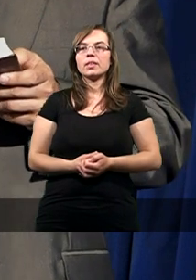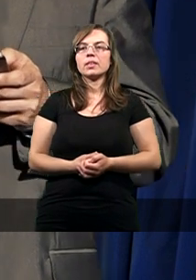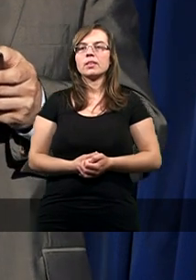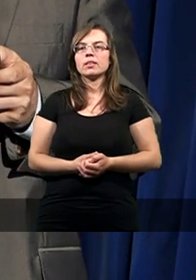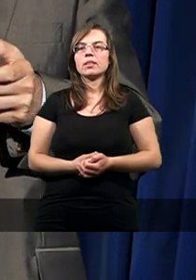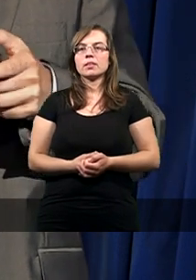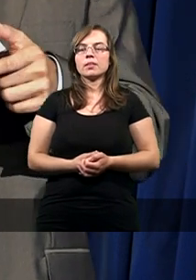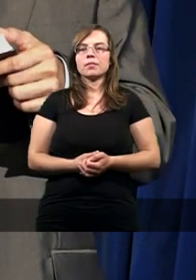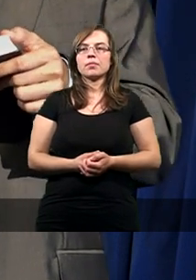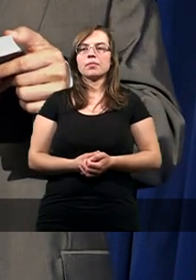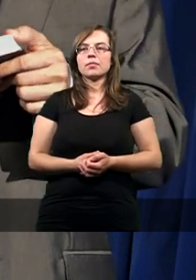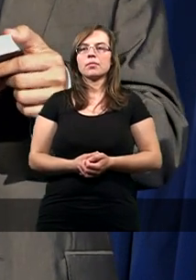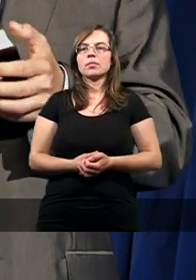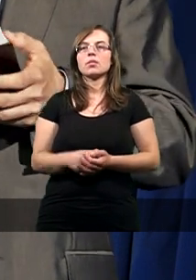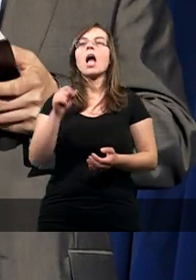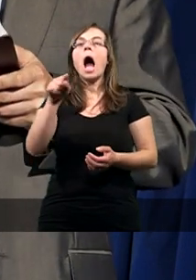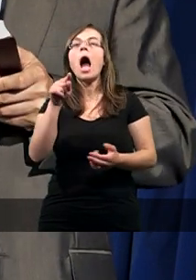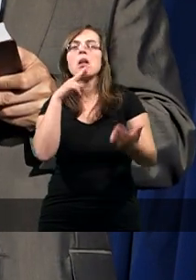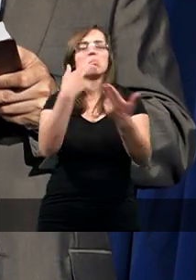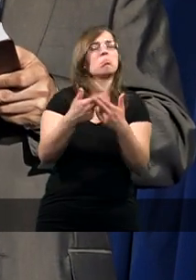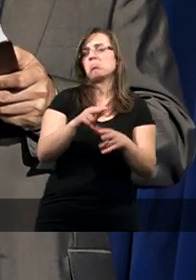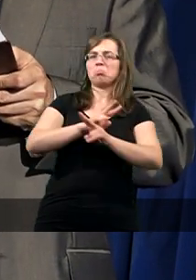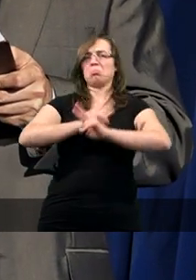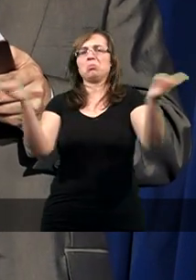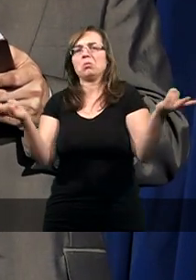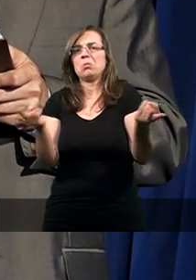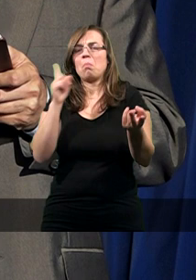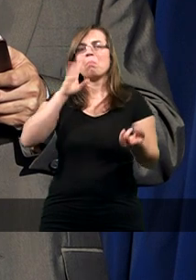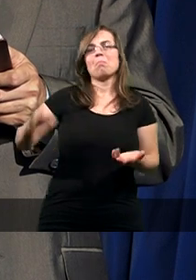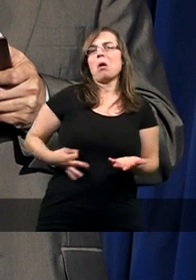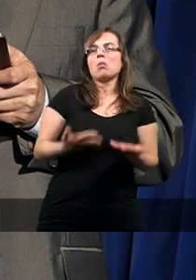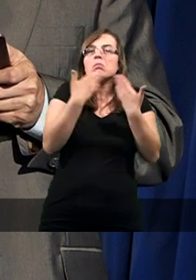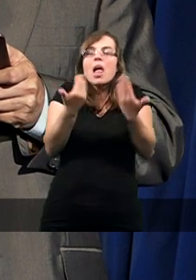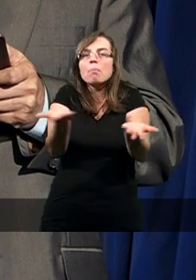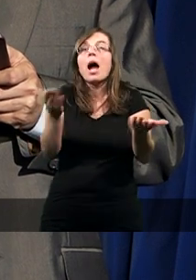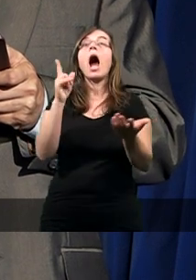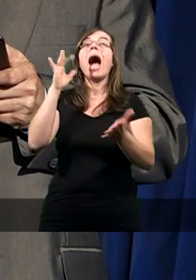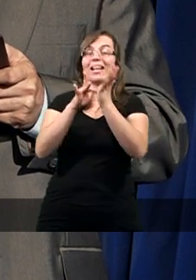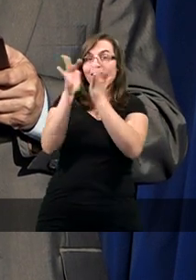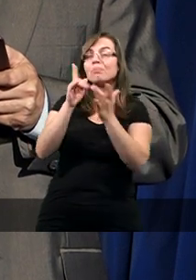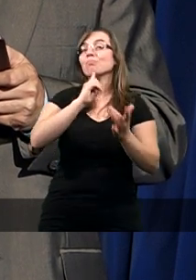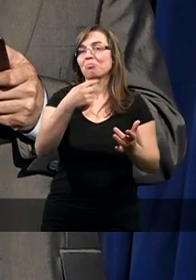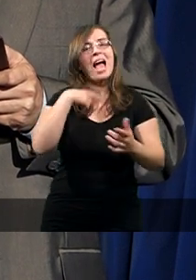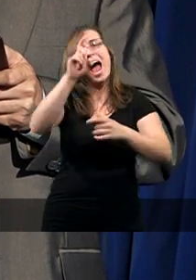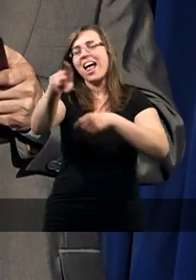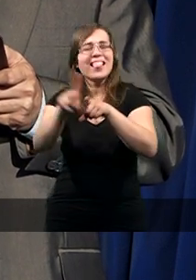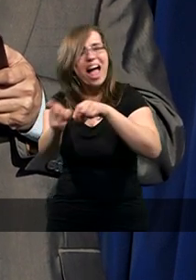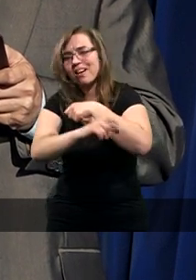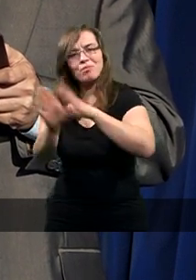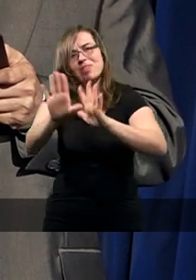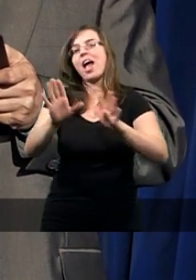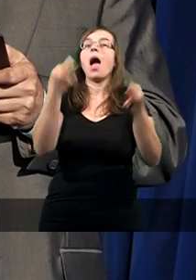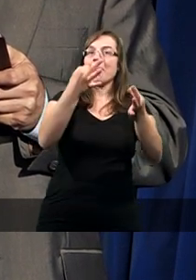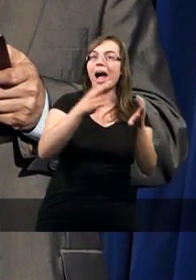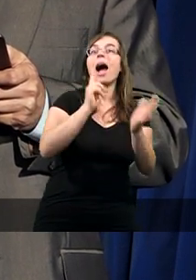condemn thee. Go and sin no more. A ona odpowiedziała, nikt, panie. Wtedy rzekł Jezus, i ja cię nie potępiam. Idź